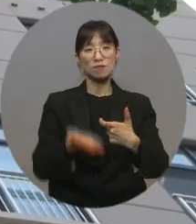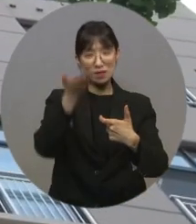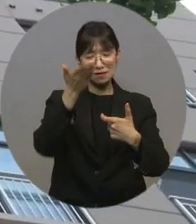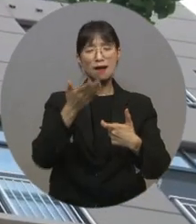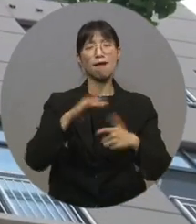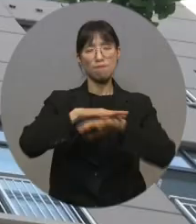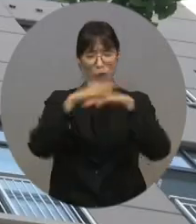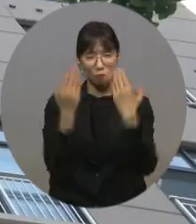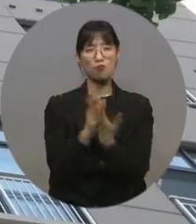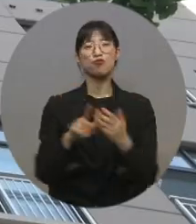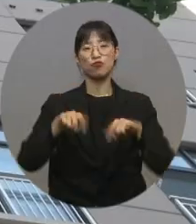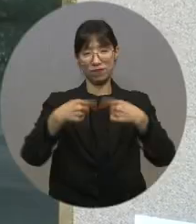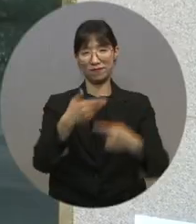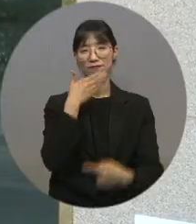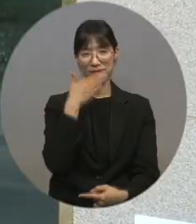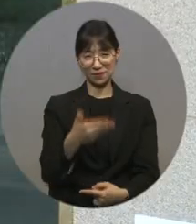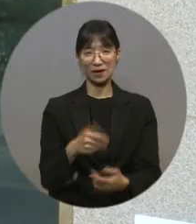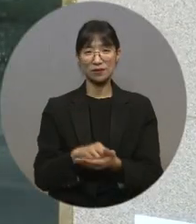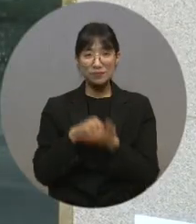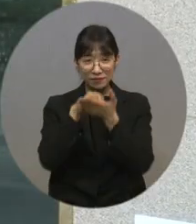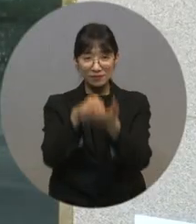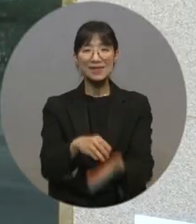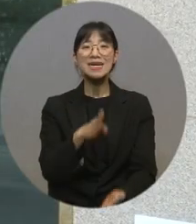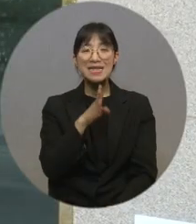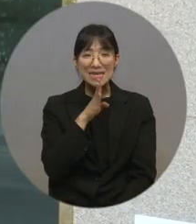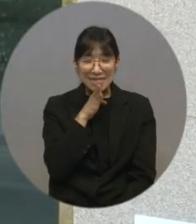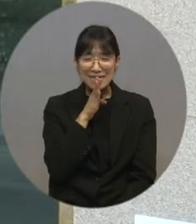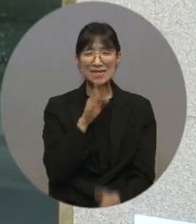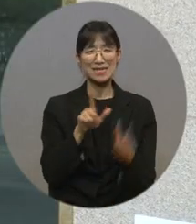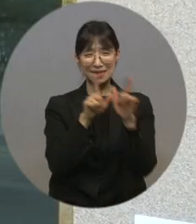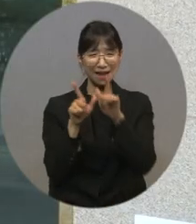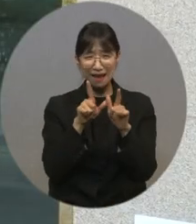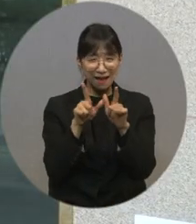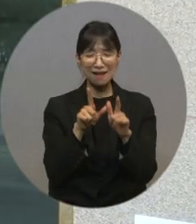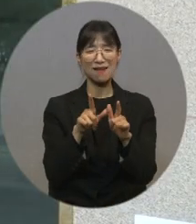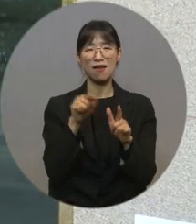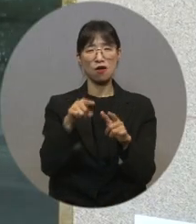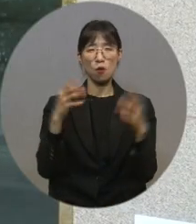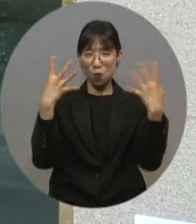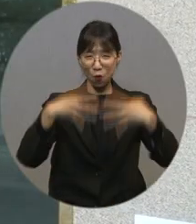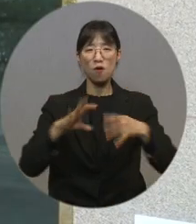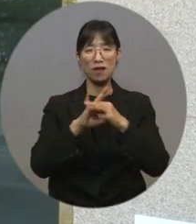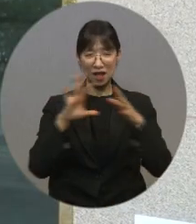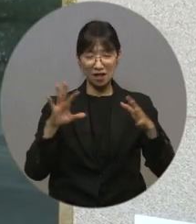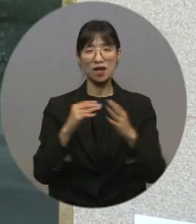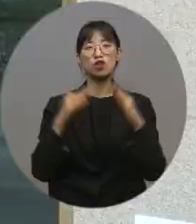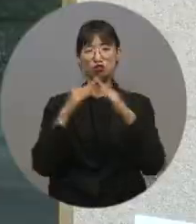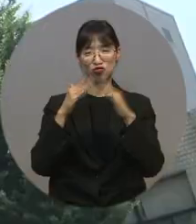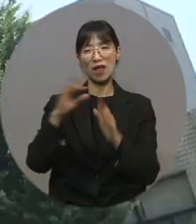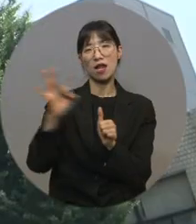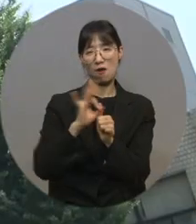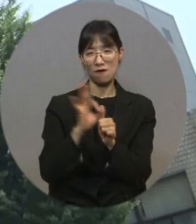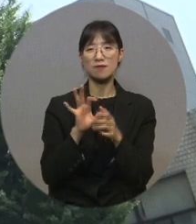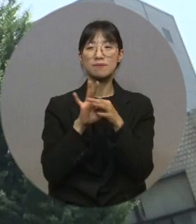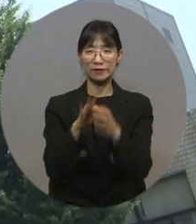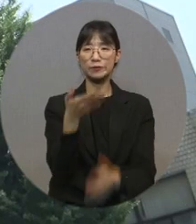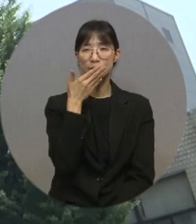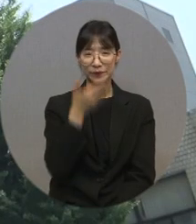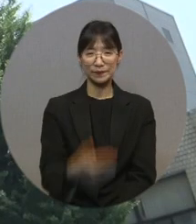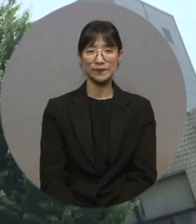수 있으며 입주하더라도 실거주 요건 제한 없이 주택연금을 계속해서 받을 수 있도록